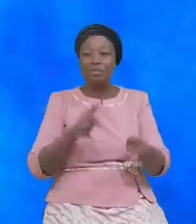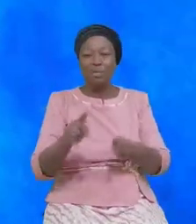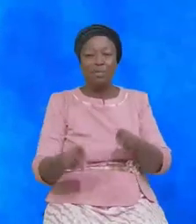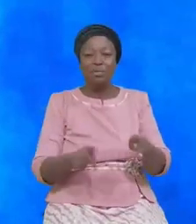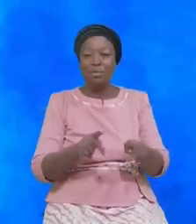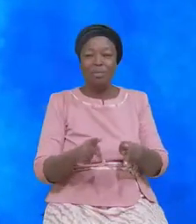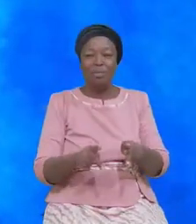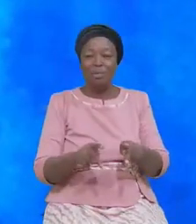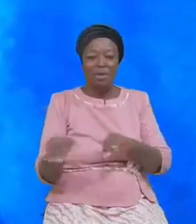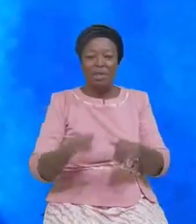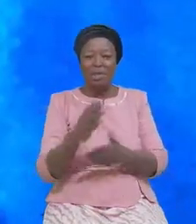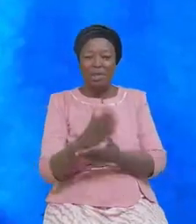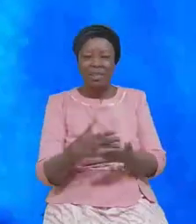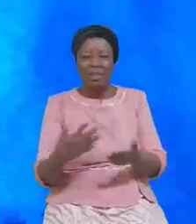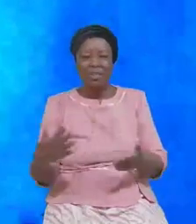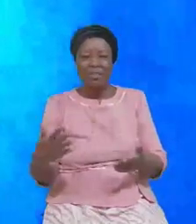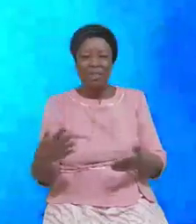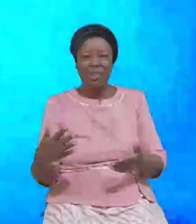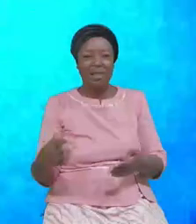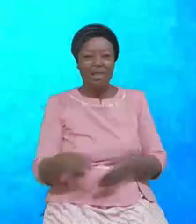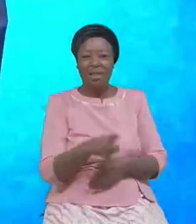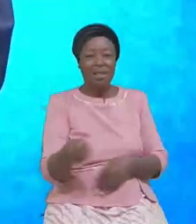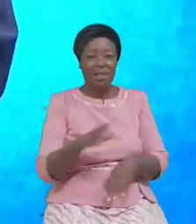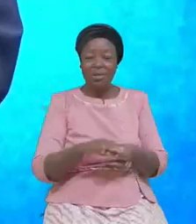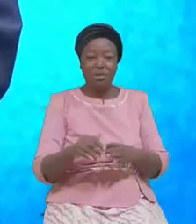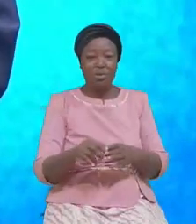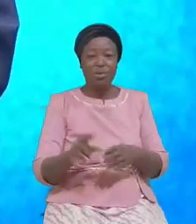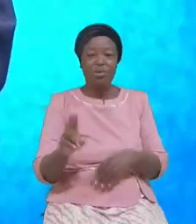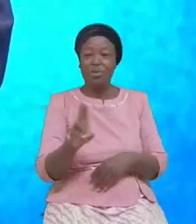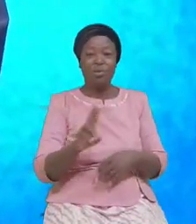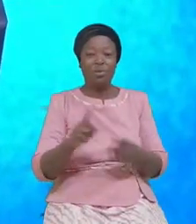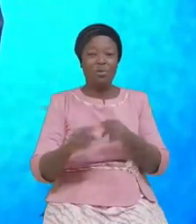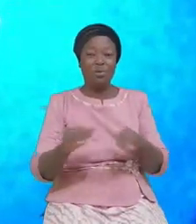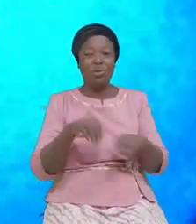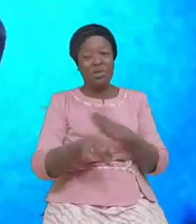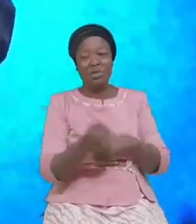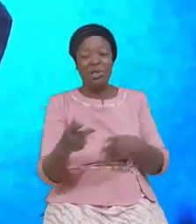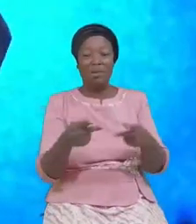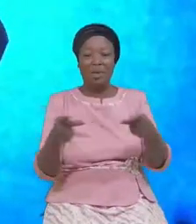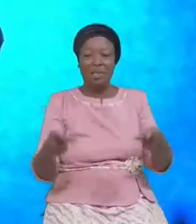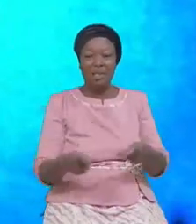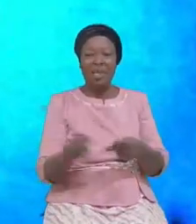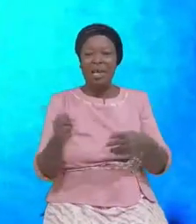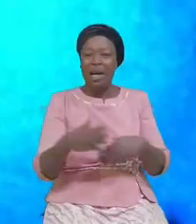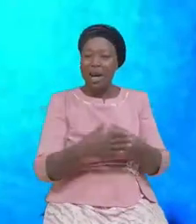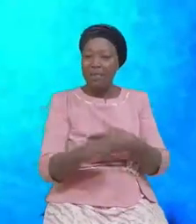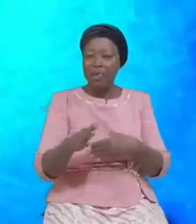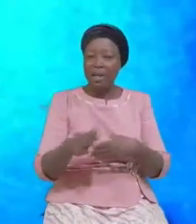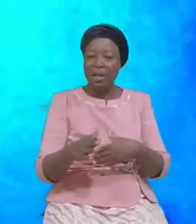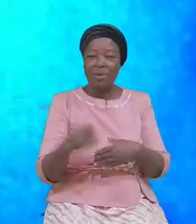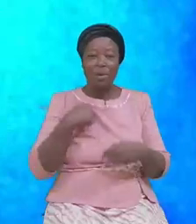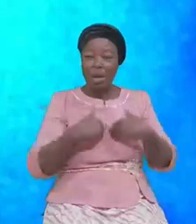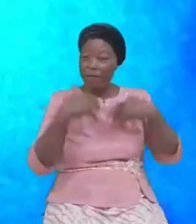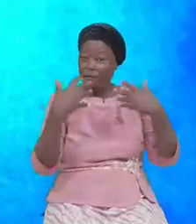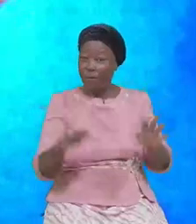quelque chose qu'ils n'ont pas l'habitude de faire dans d'autres endroits. Après que nous avons fini et